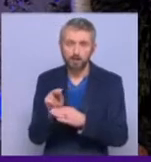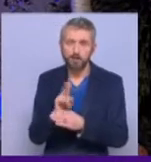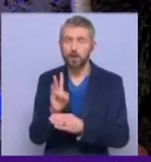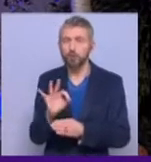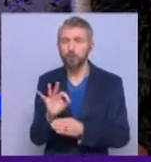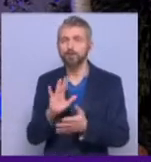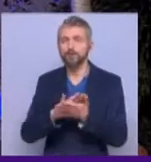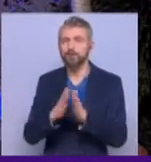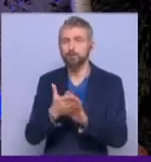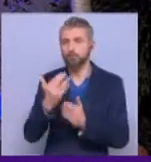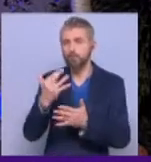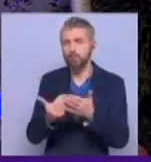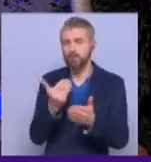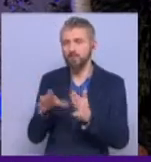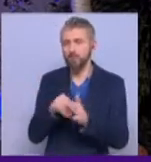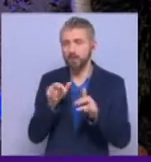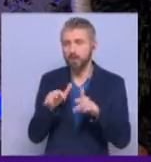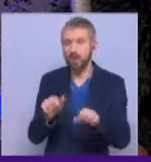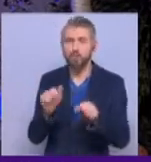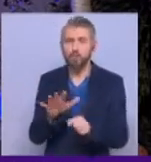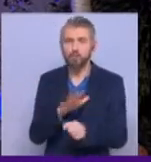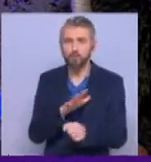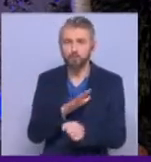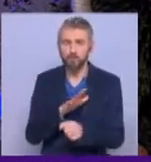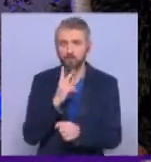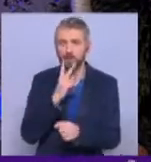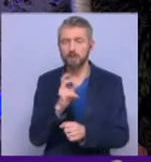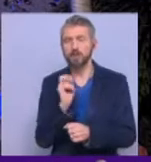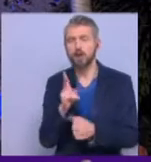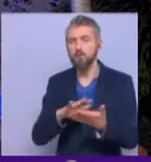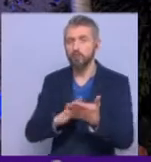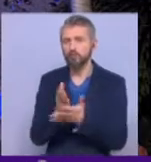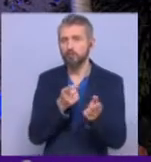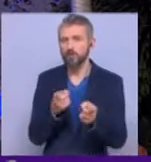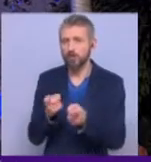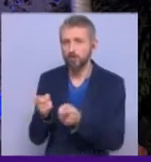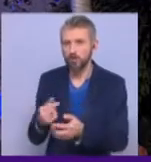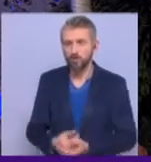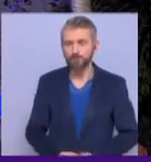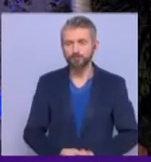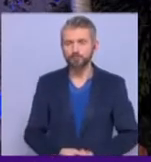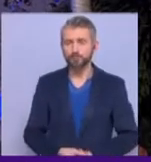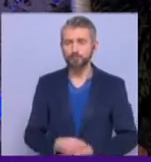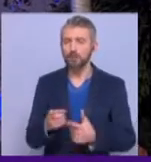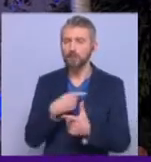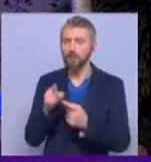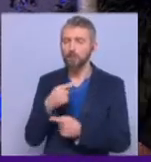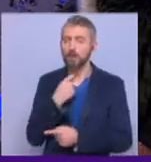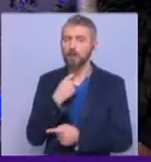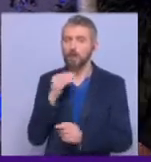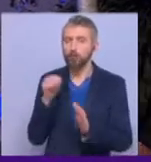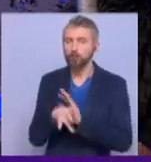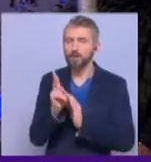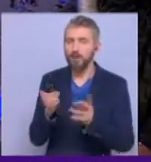в условиях, так сказать, предвыборной кампании это может вполне, так сказать, выглядеть как политический шантаж. То есть, либо вы голосуете как бы как